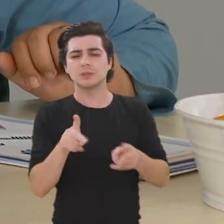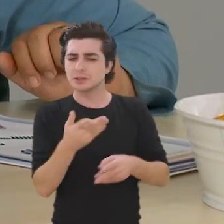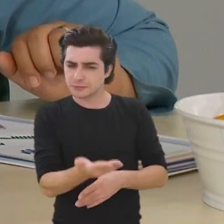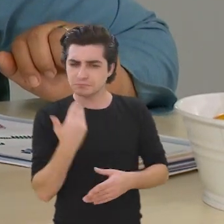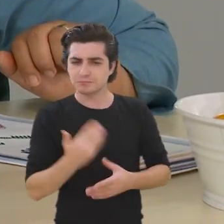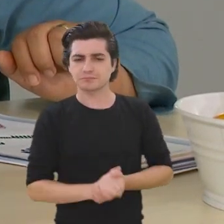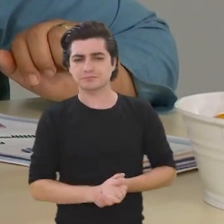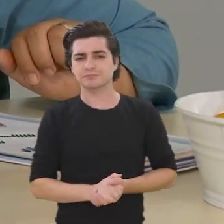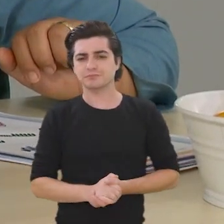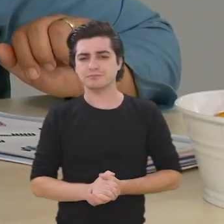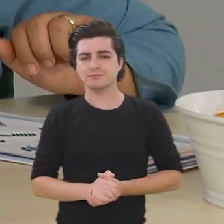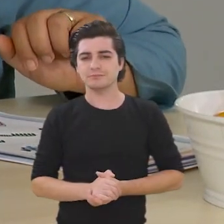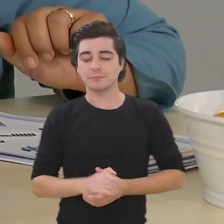öyleyse.